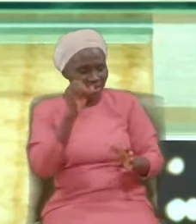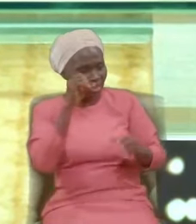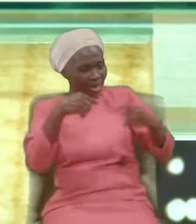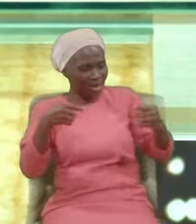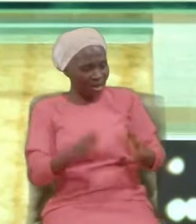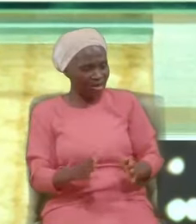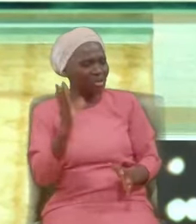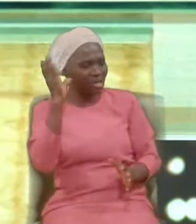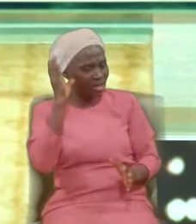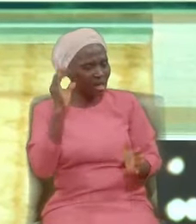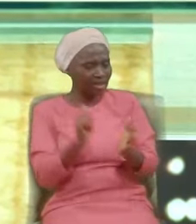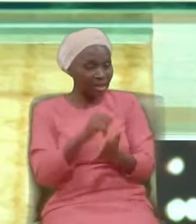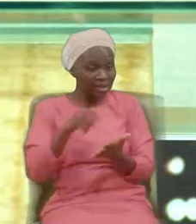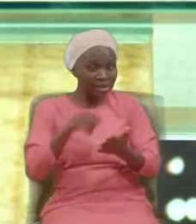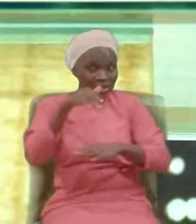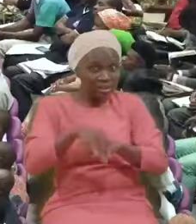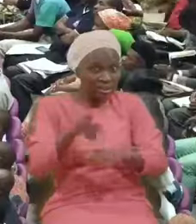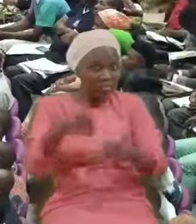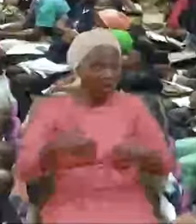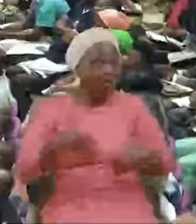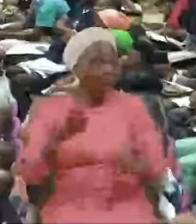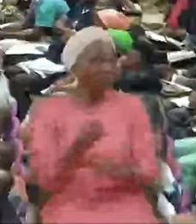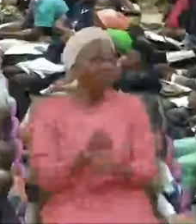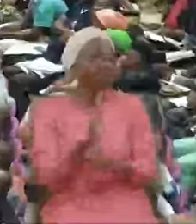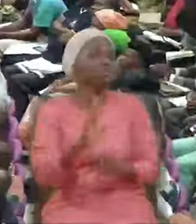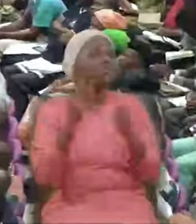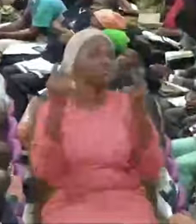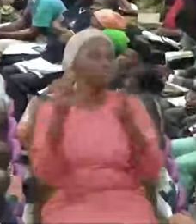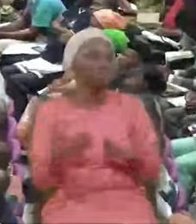victoire. La prière fervente, ce sera exaucé.